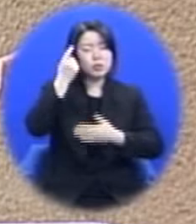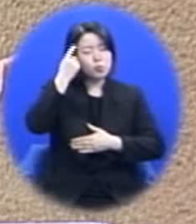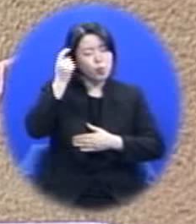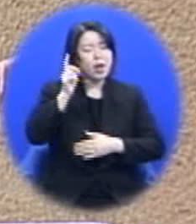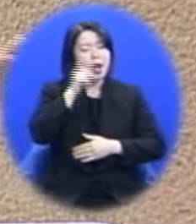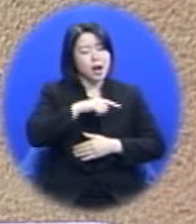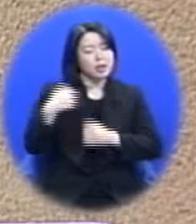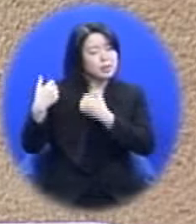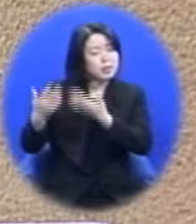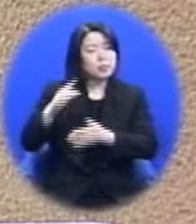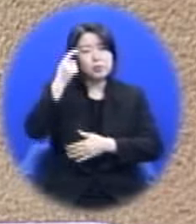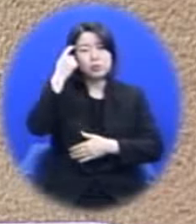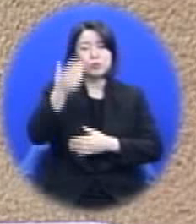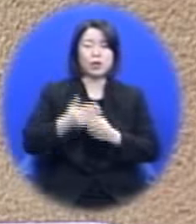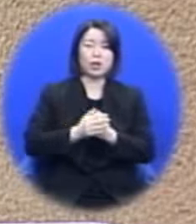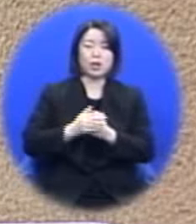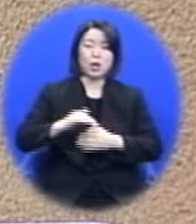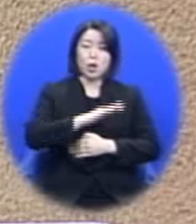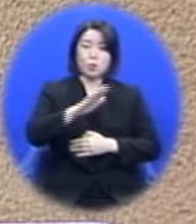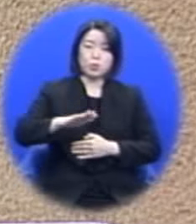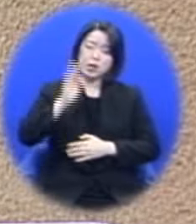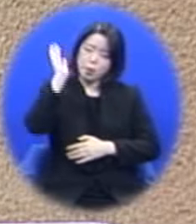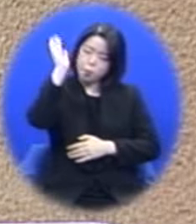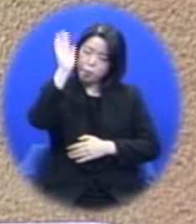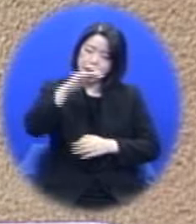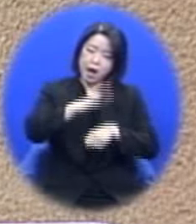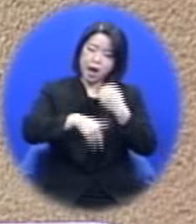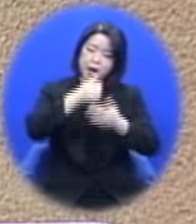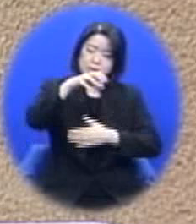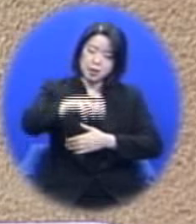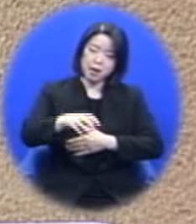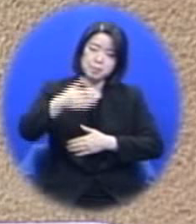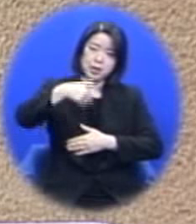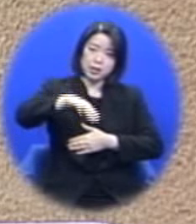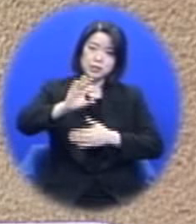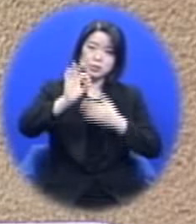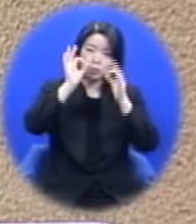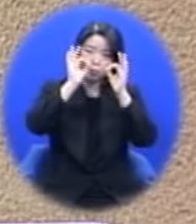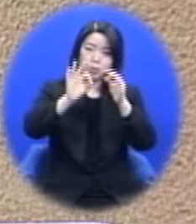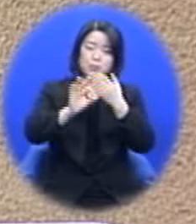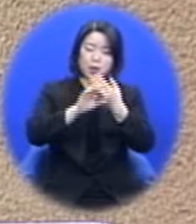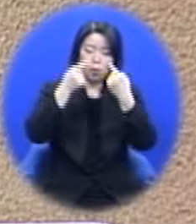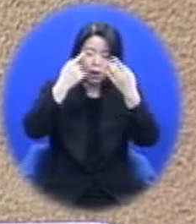두시나 우리가 나중에 하나님 앞에 가보면 명확하게 알게 될 거예요.